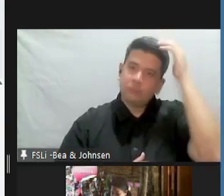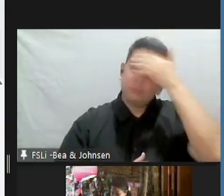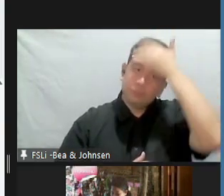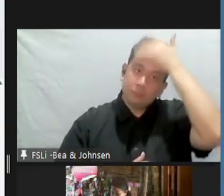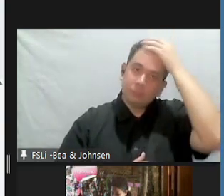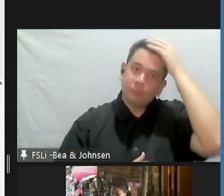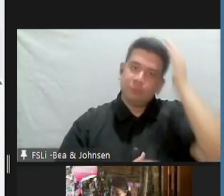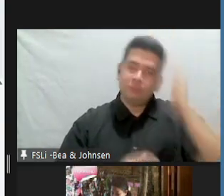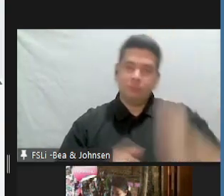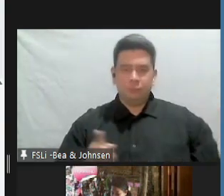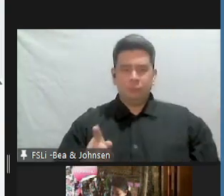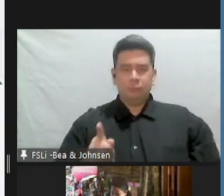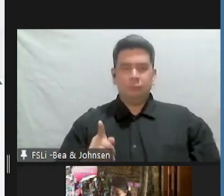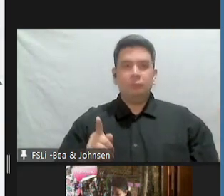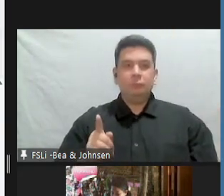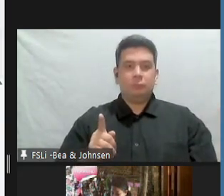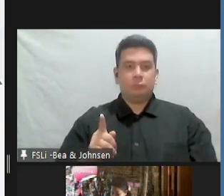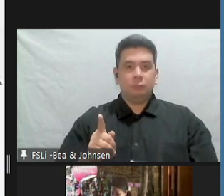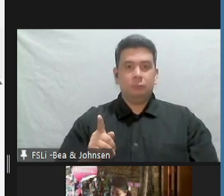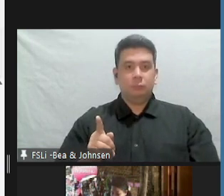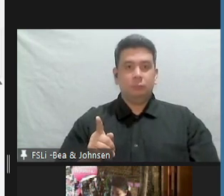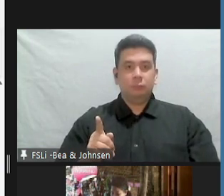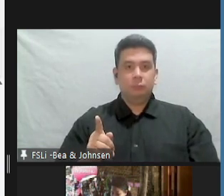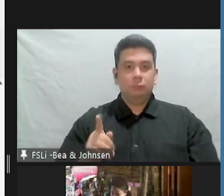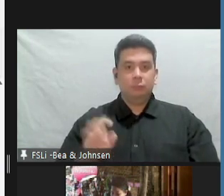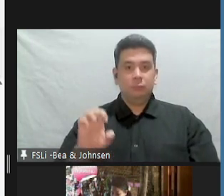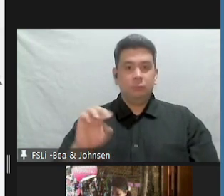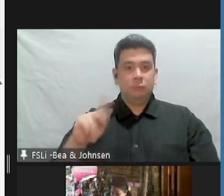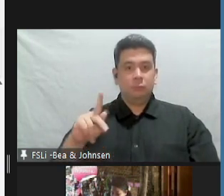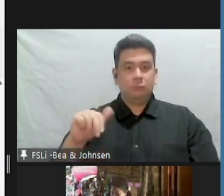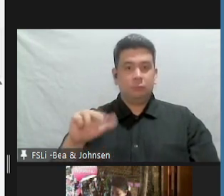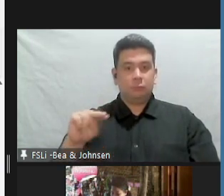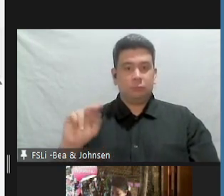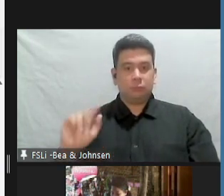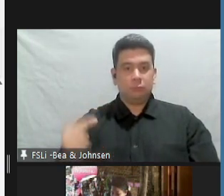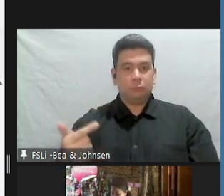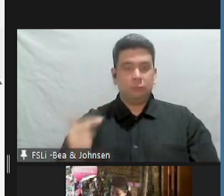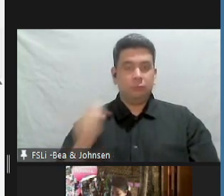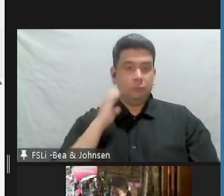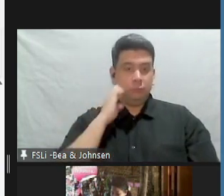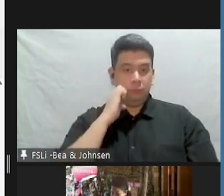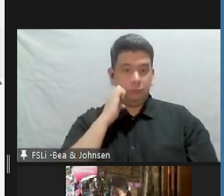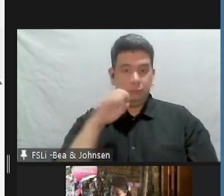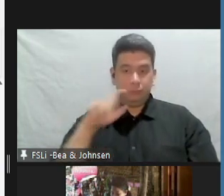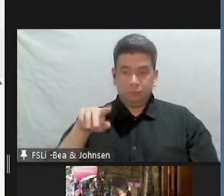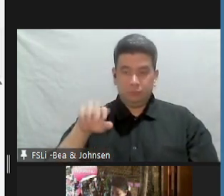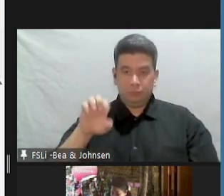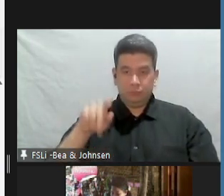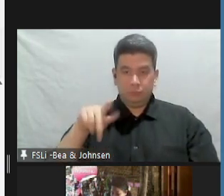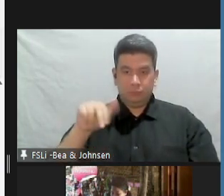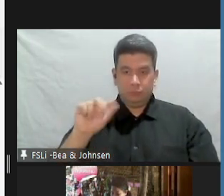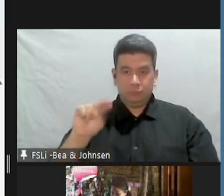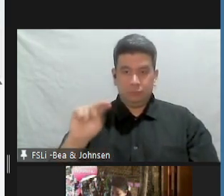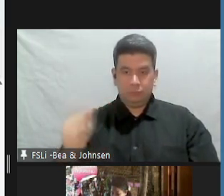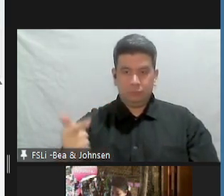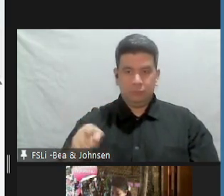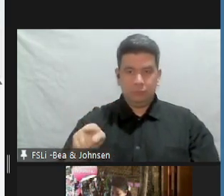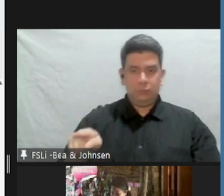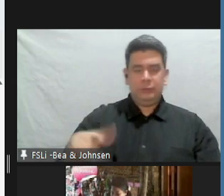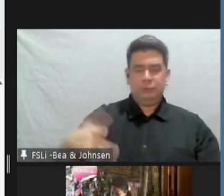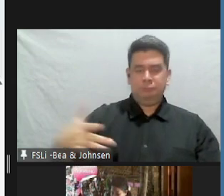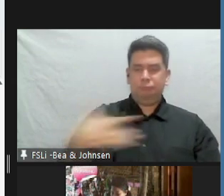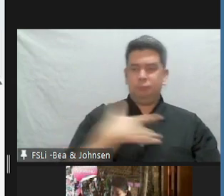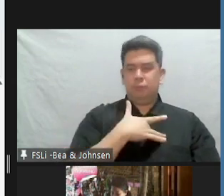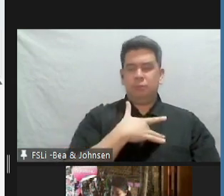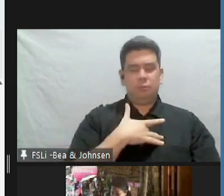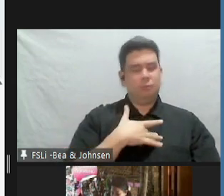Naantig po ako sa pag-share ni Teacher Epang, ano. Feeling ko nga parang ano pang masasabi ko,